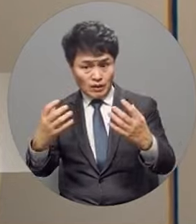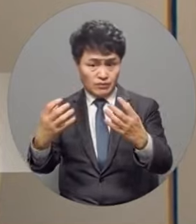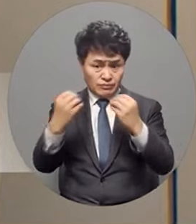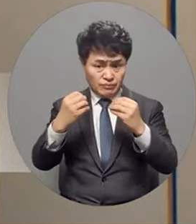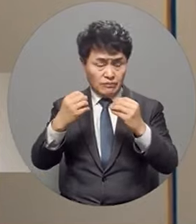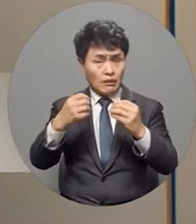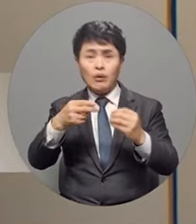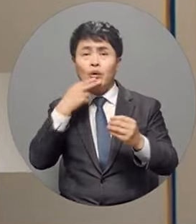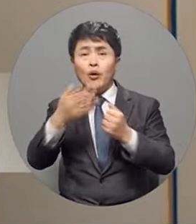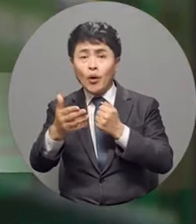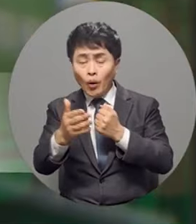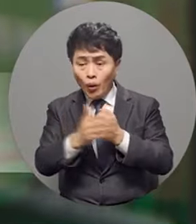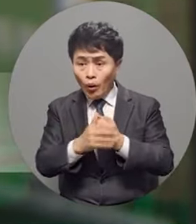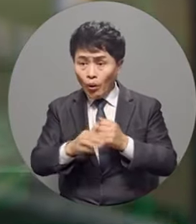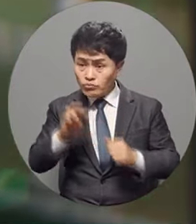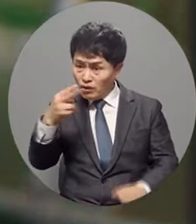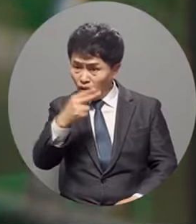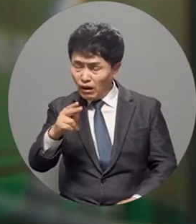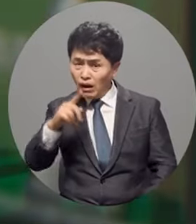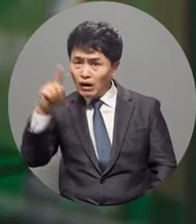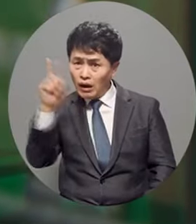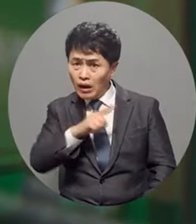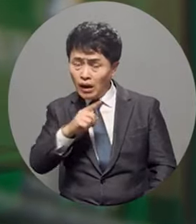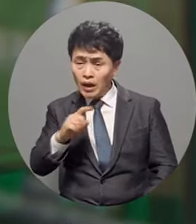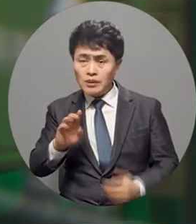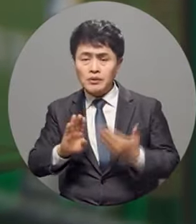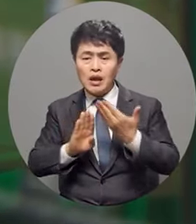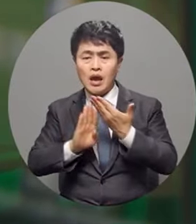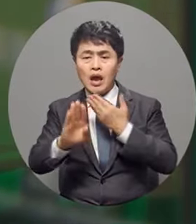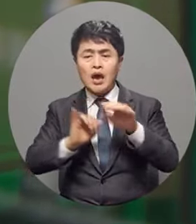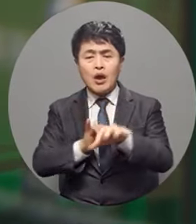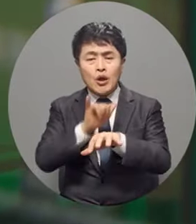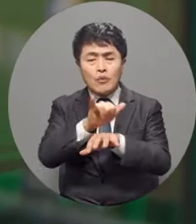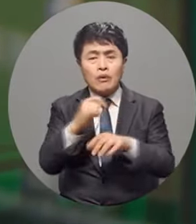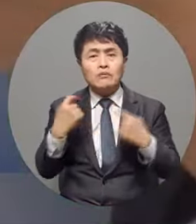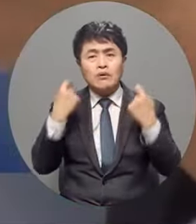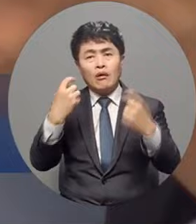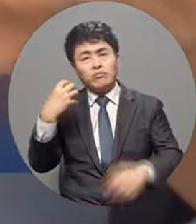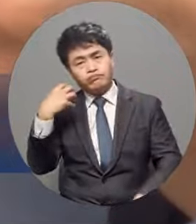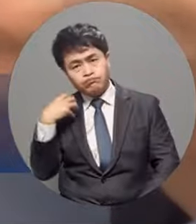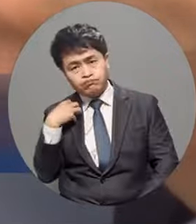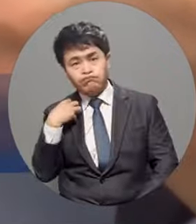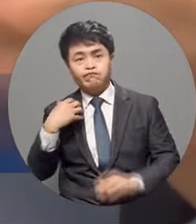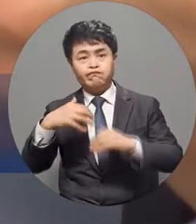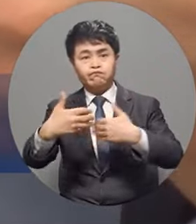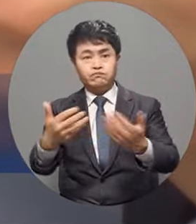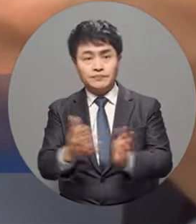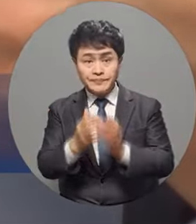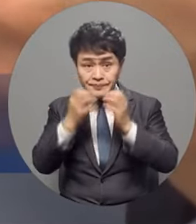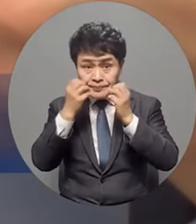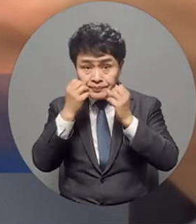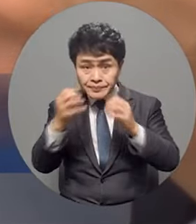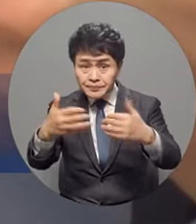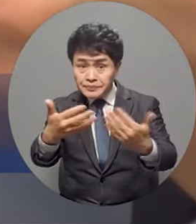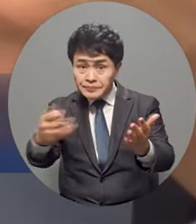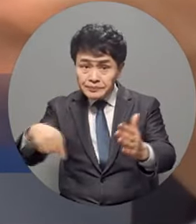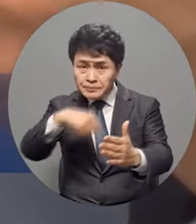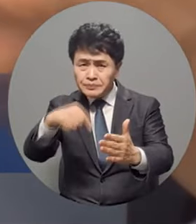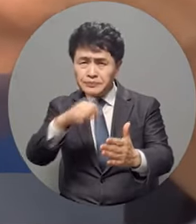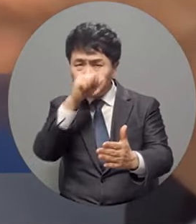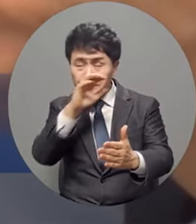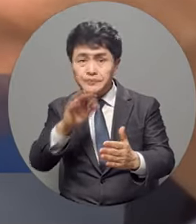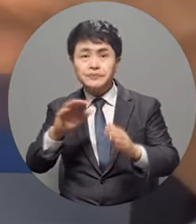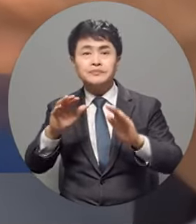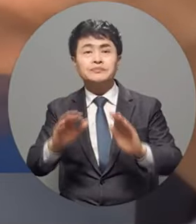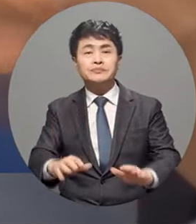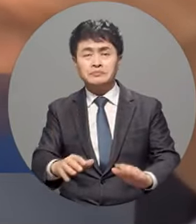않지만 환율이 나빠진 만큼 해외여행에 부담이 커졌습니다. 신규 유입률이 좋지는 않아요.